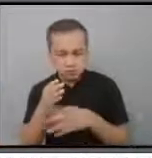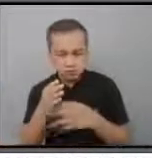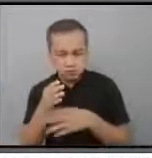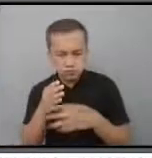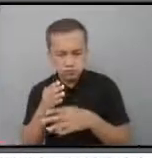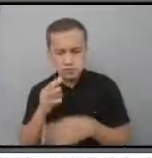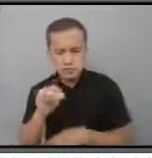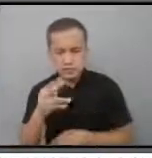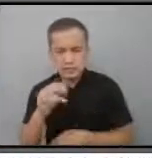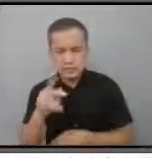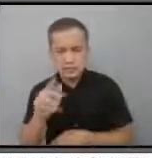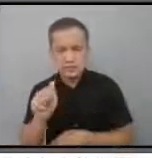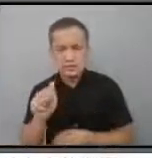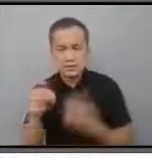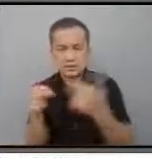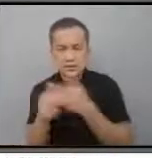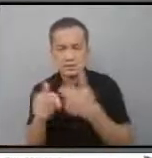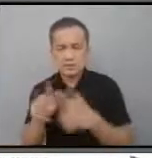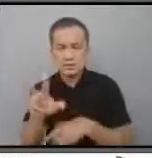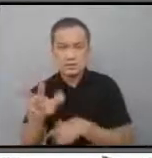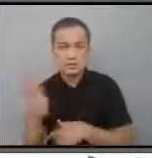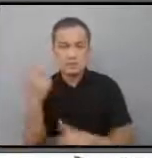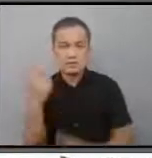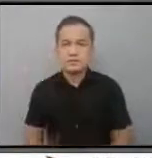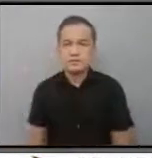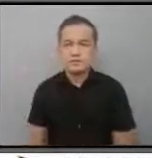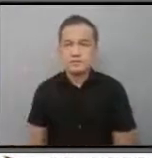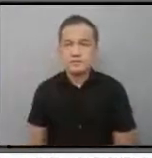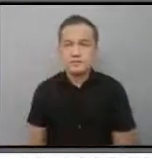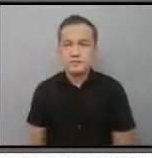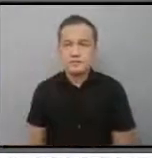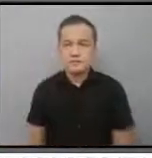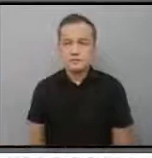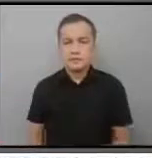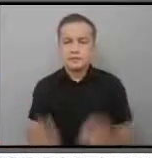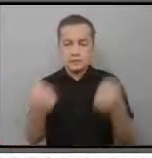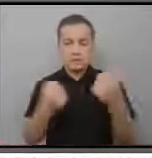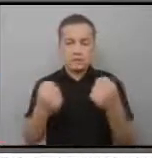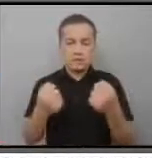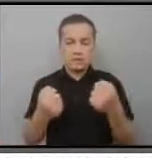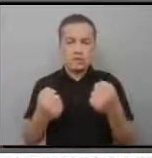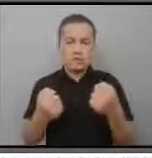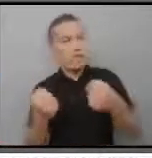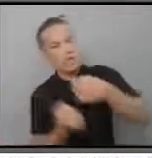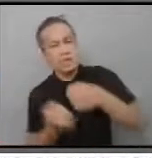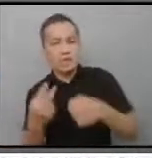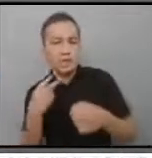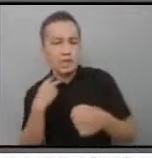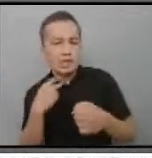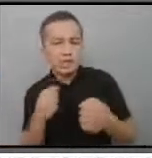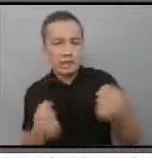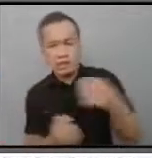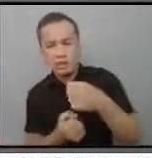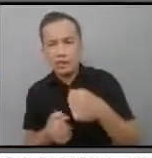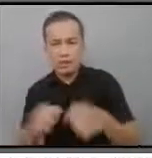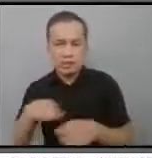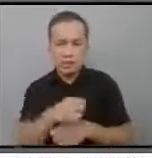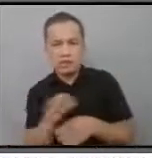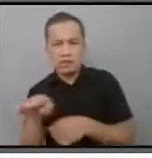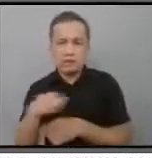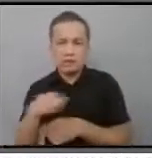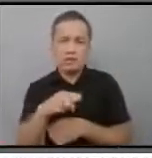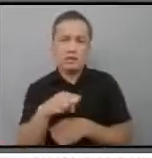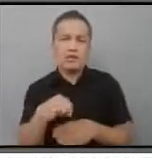bandang alas 3 ng madaling araw, nawalan po ng kontrol ang driver matapos makaidlip. Dahil dito, nawalan po ng balanse ang truck bago